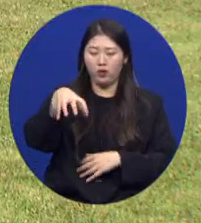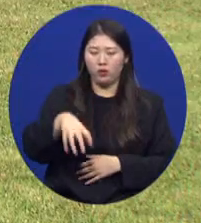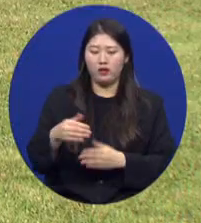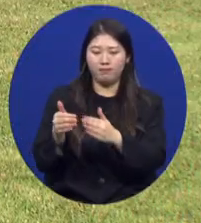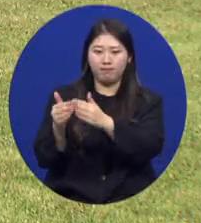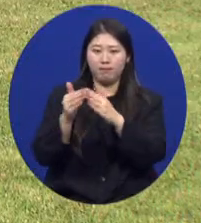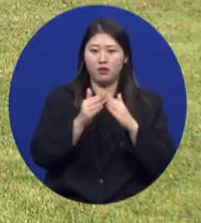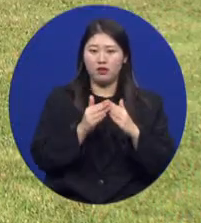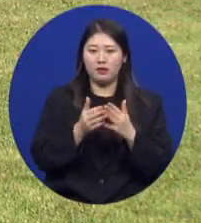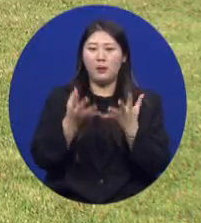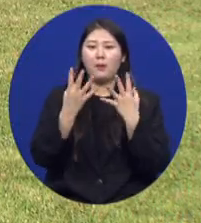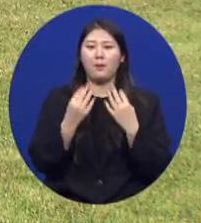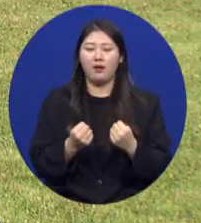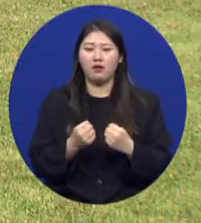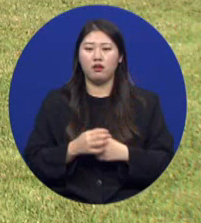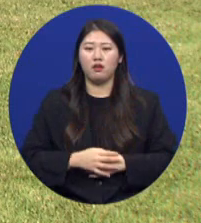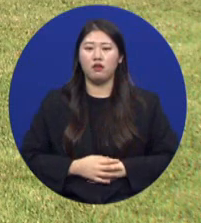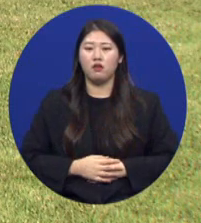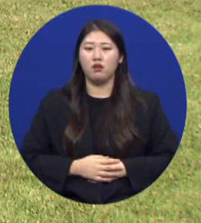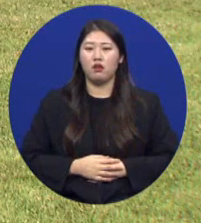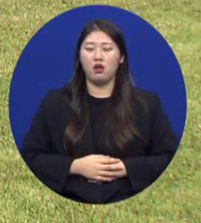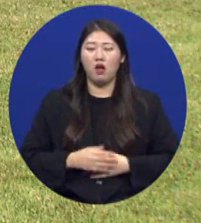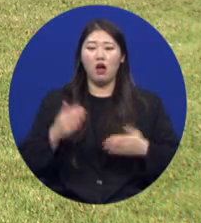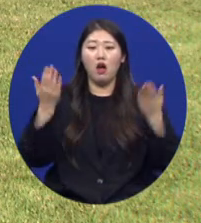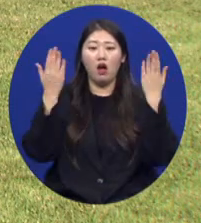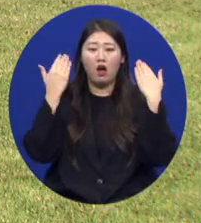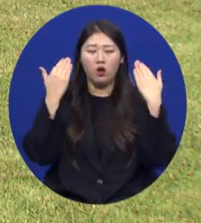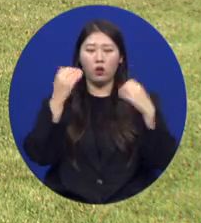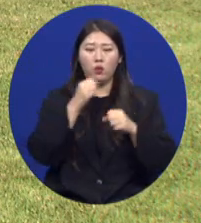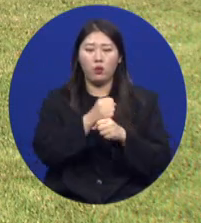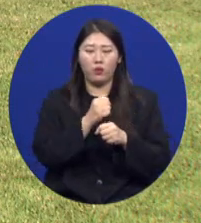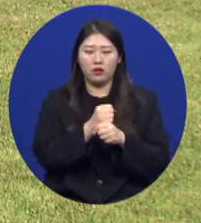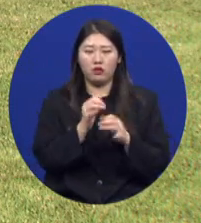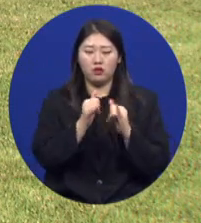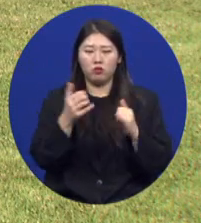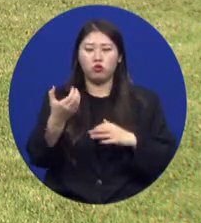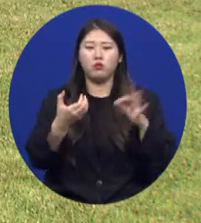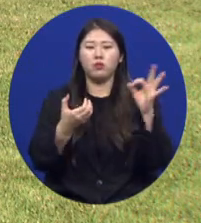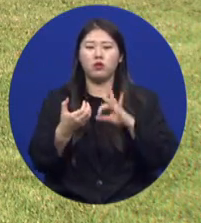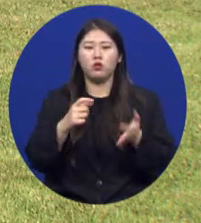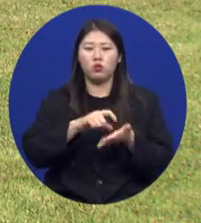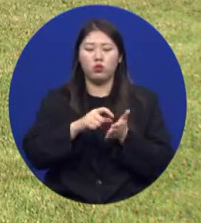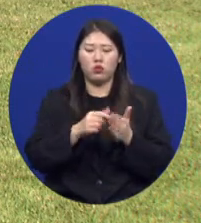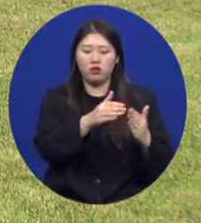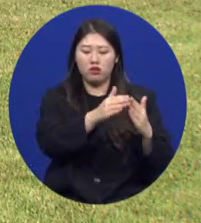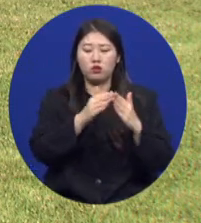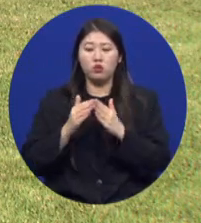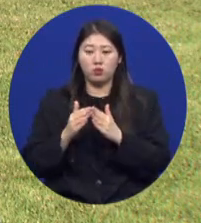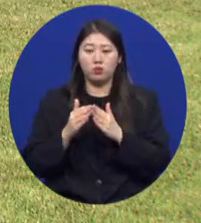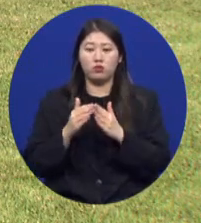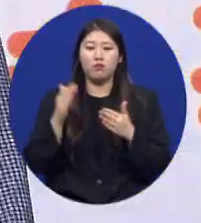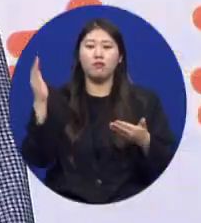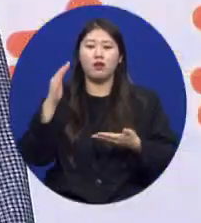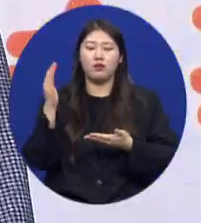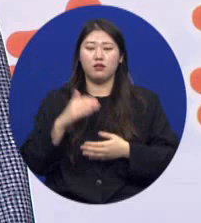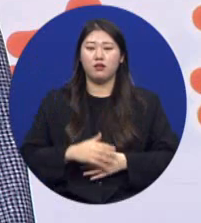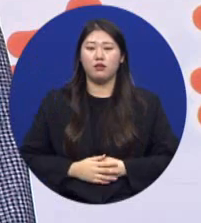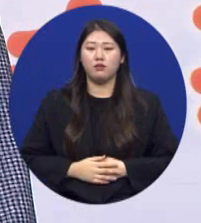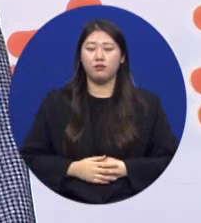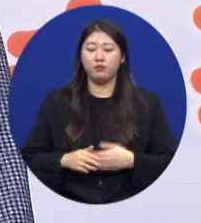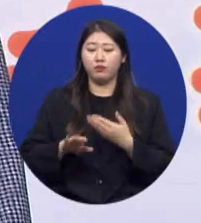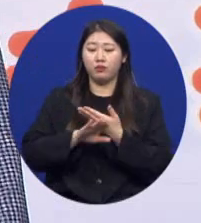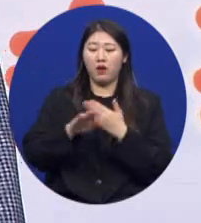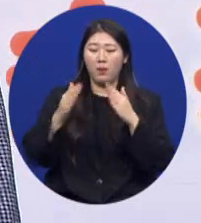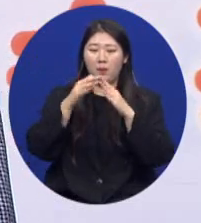이주하는 분이 많고요. 지금 저희 학교 구성원의 90% 이상이 이주해 온 분들로 되어 있습니다. 다른